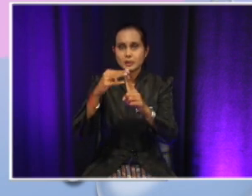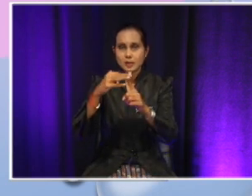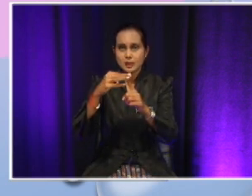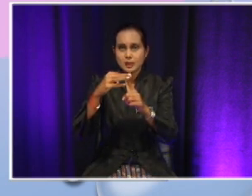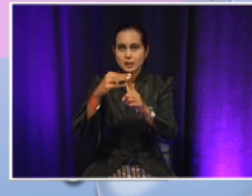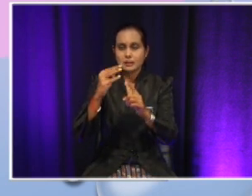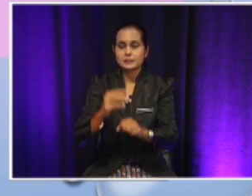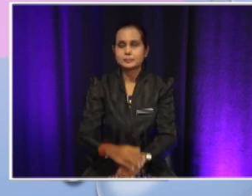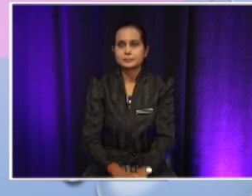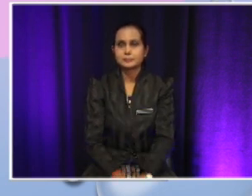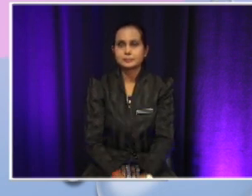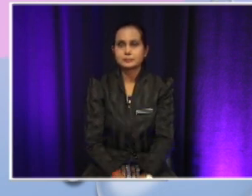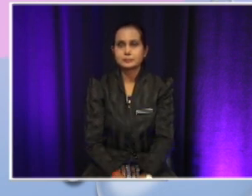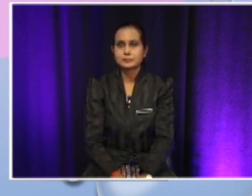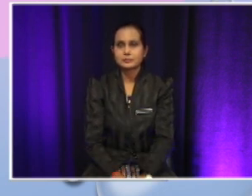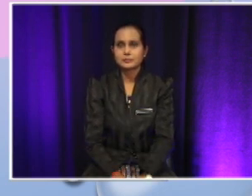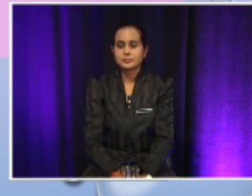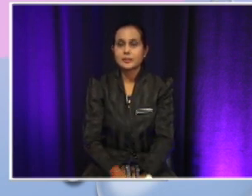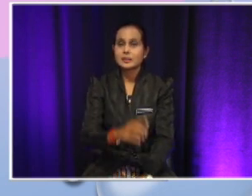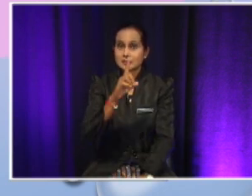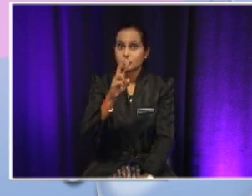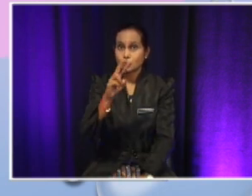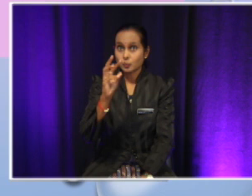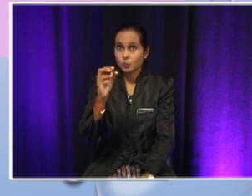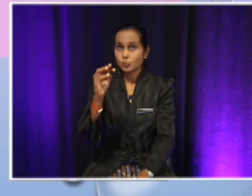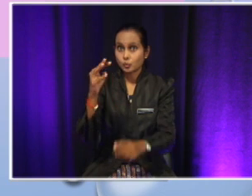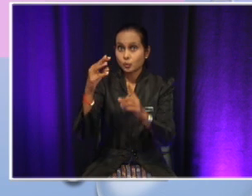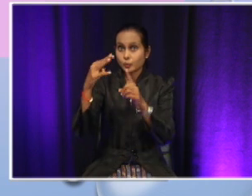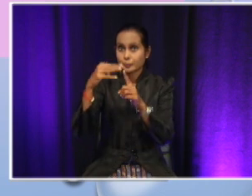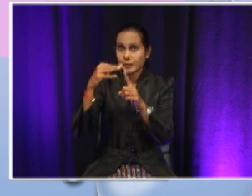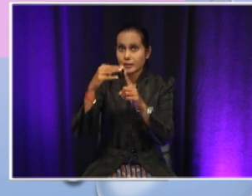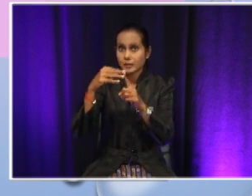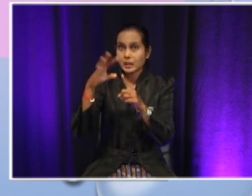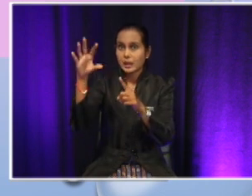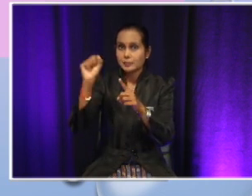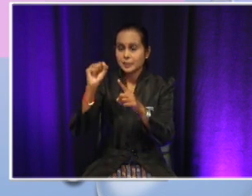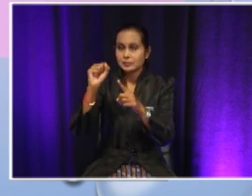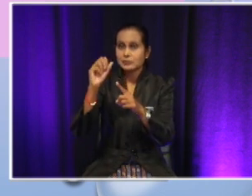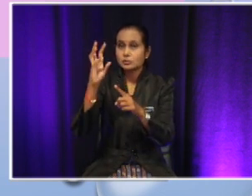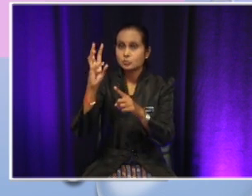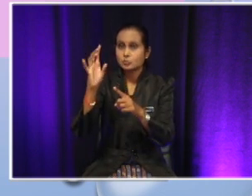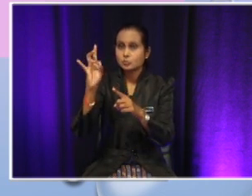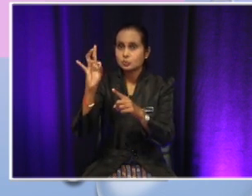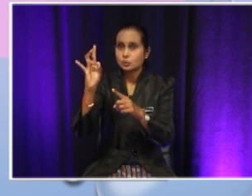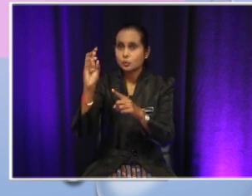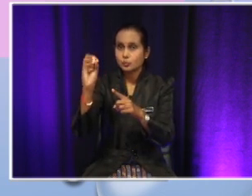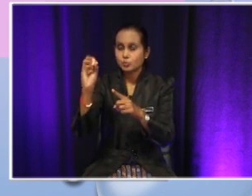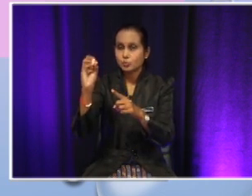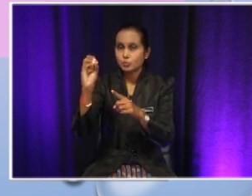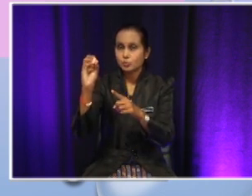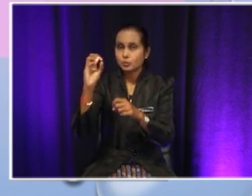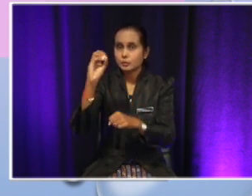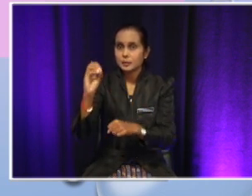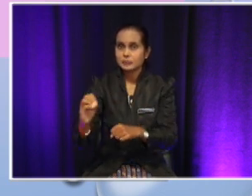120 markah. Yang mana 120 markah ni kita akan ambil 70% untuk